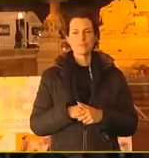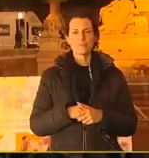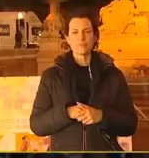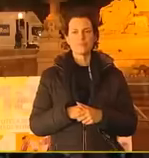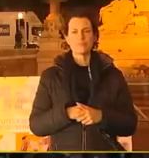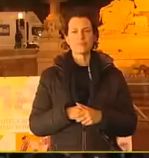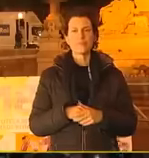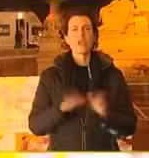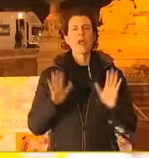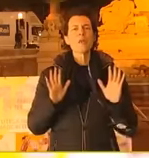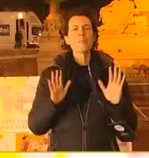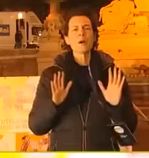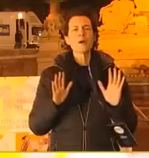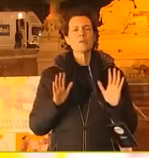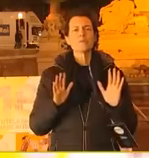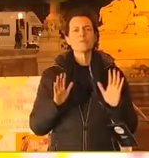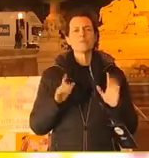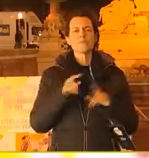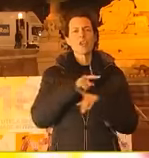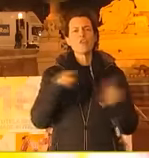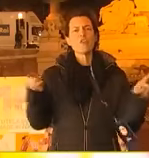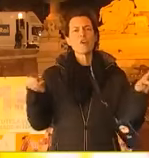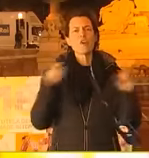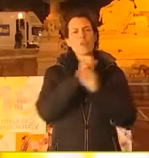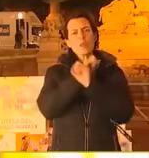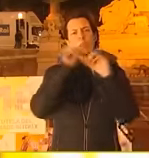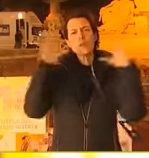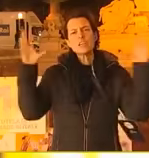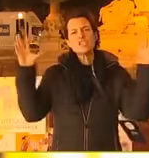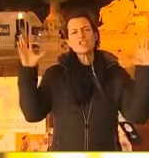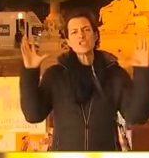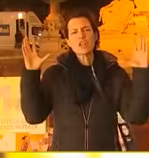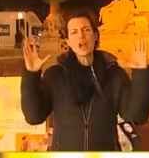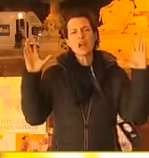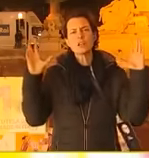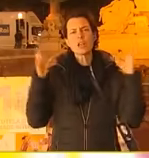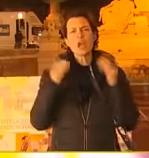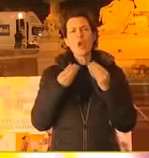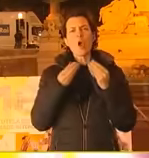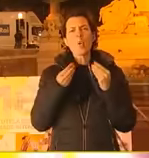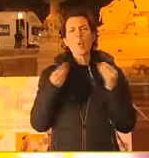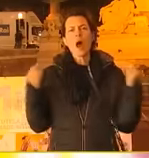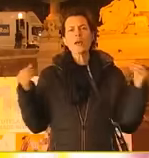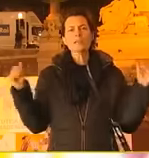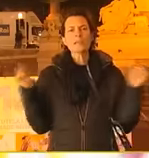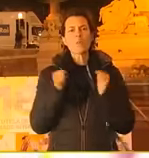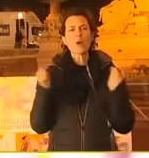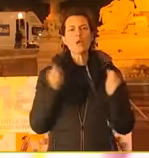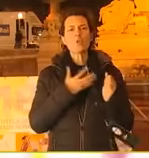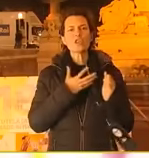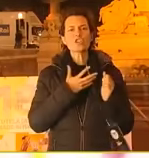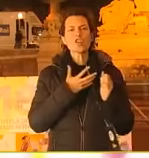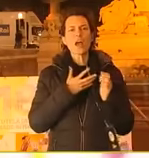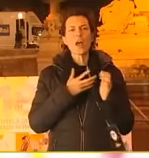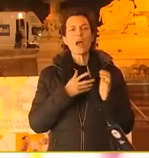Ma voi vi immaginate che paura gli fa il reddito di cittadinanza?